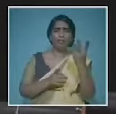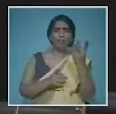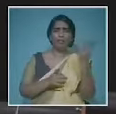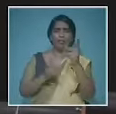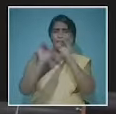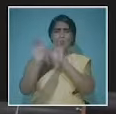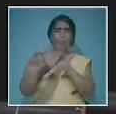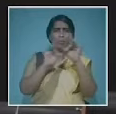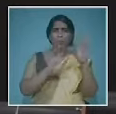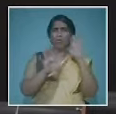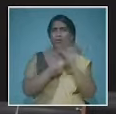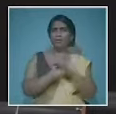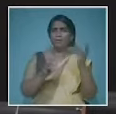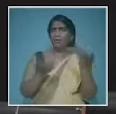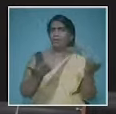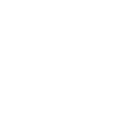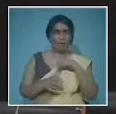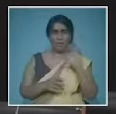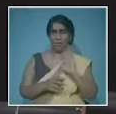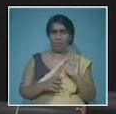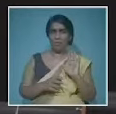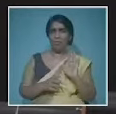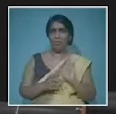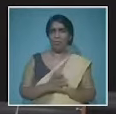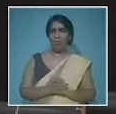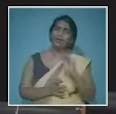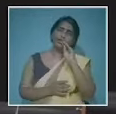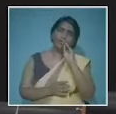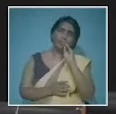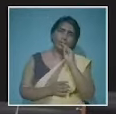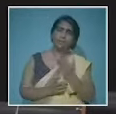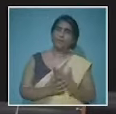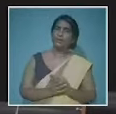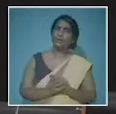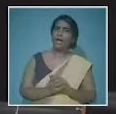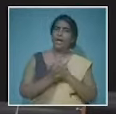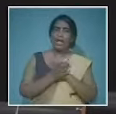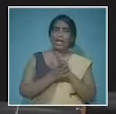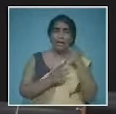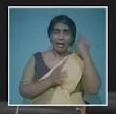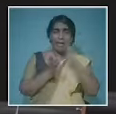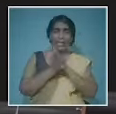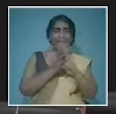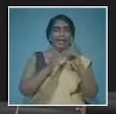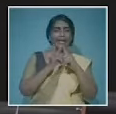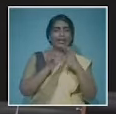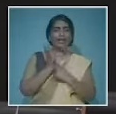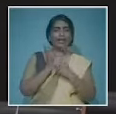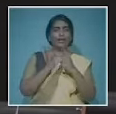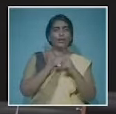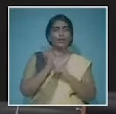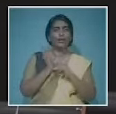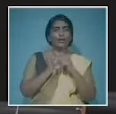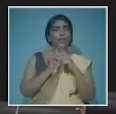එකම ප්‍රකාශයක් කරනය ගැන මම එකඟ වෙන්න. ඒත් අඩුගානේ දැන් හිරුනිකා ප්‍රේමචන්ද්‍ර මැතිනියගේ